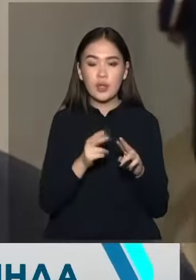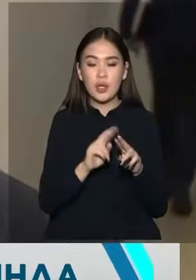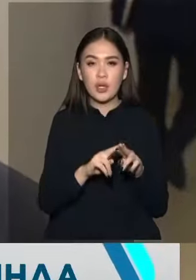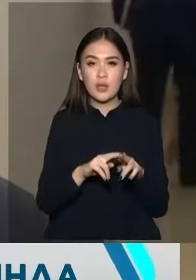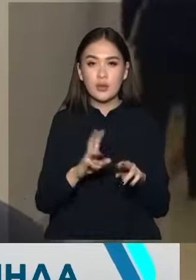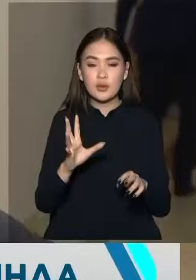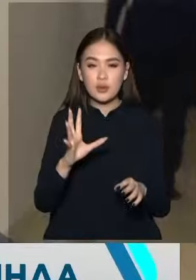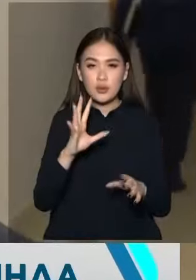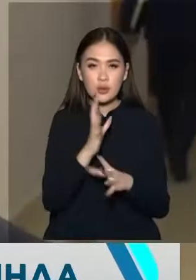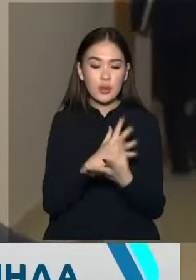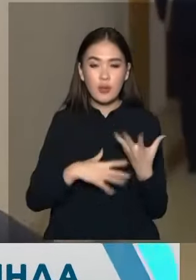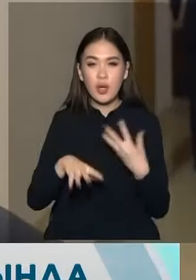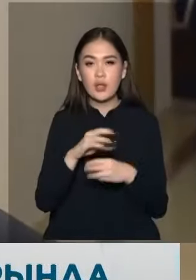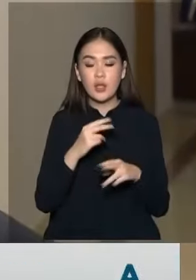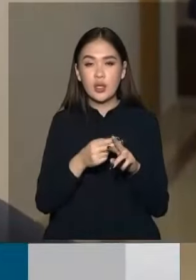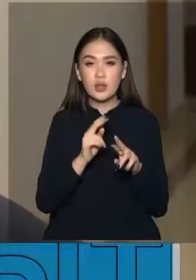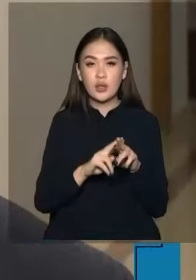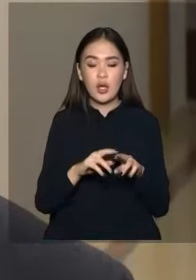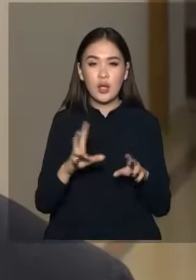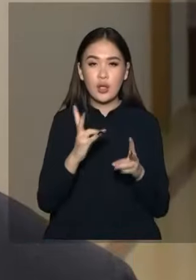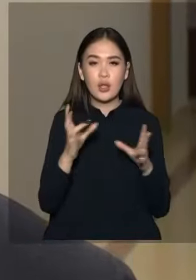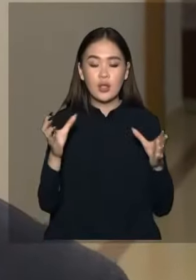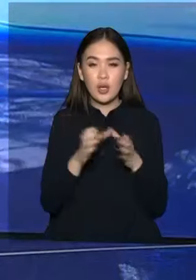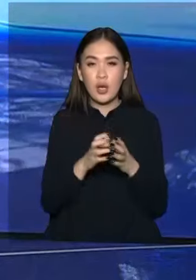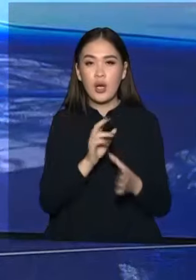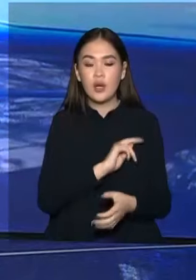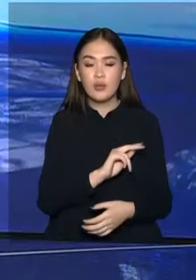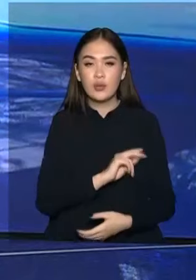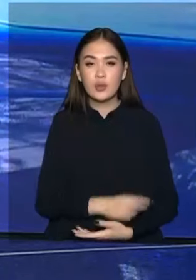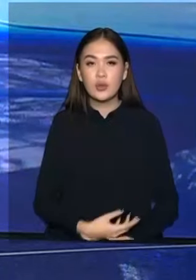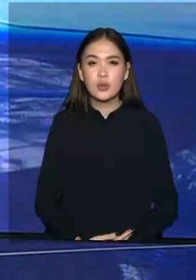бәрі бұл комплекстік мәселе.